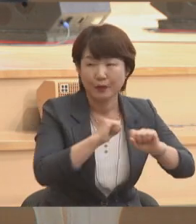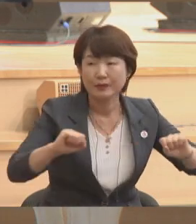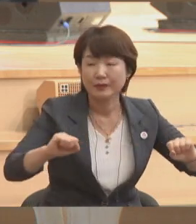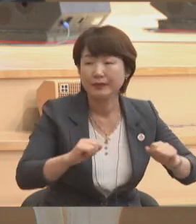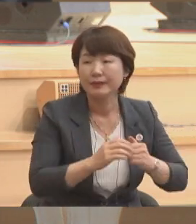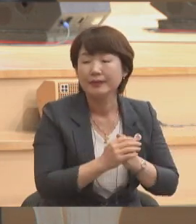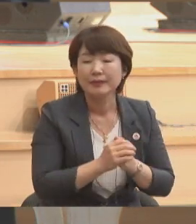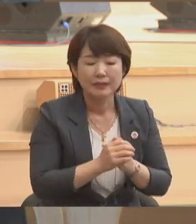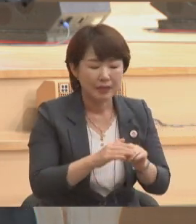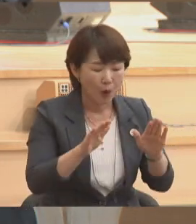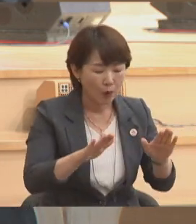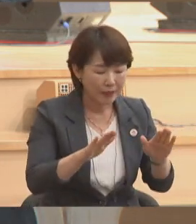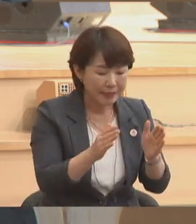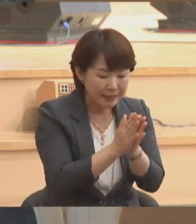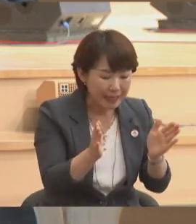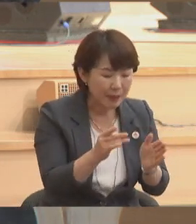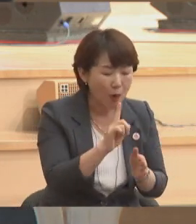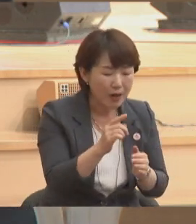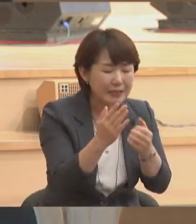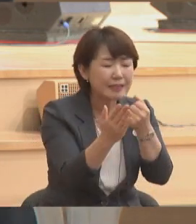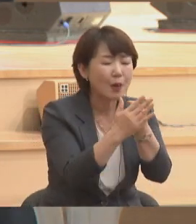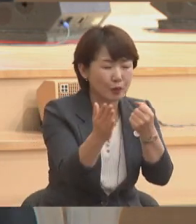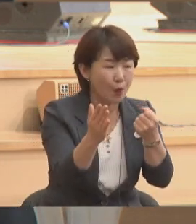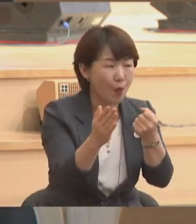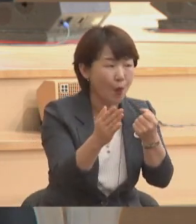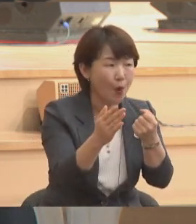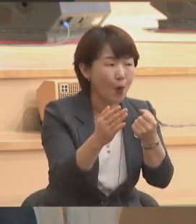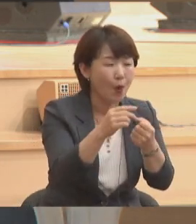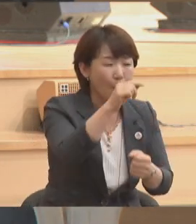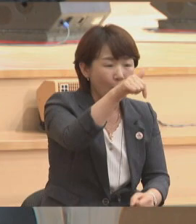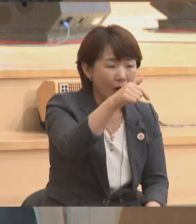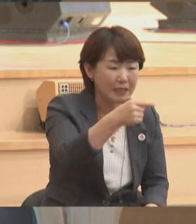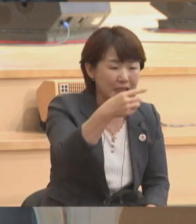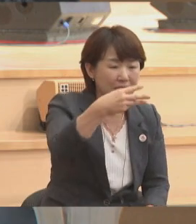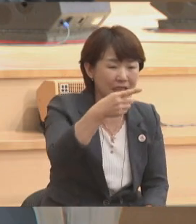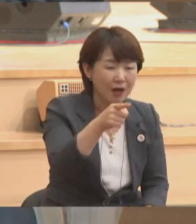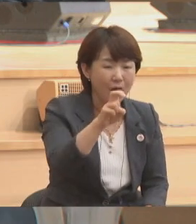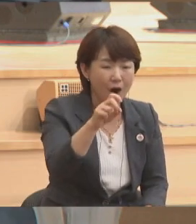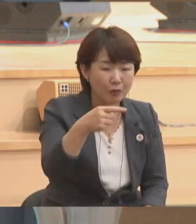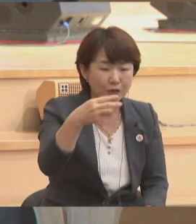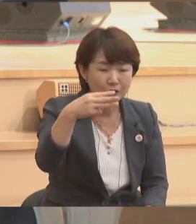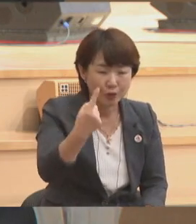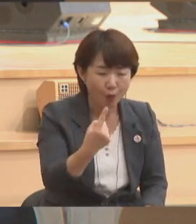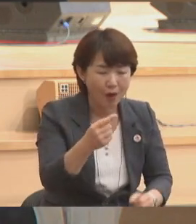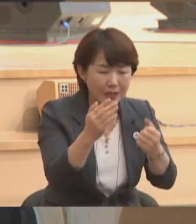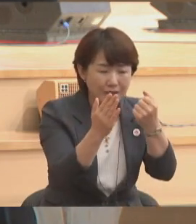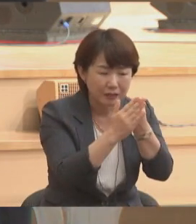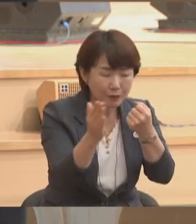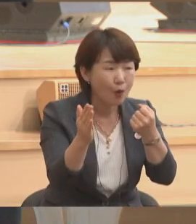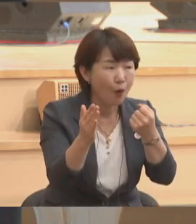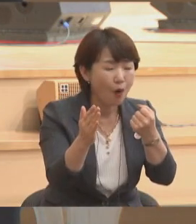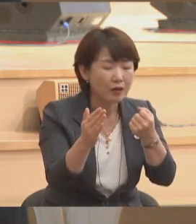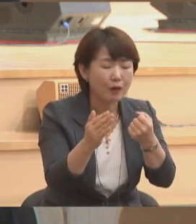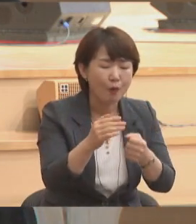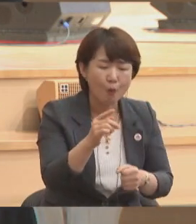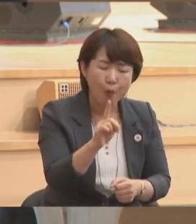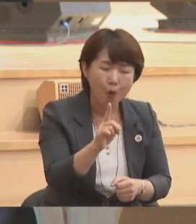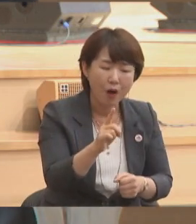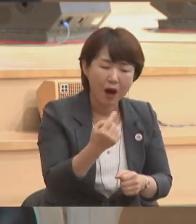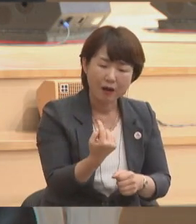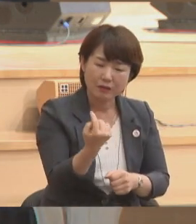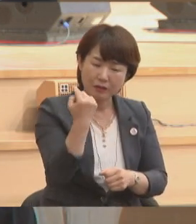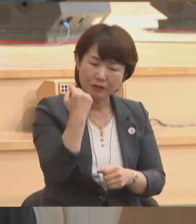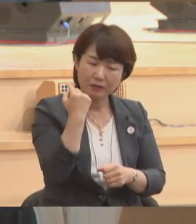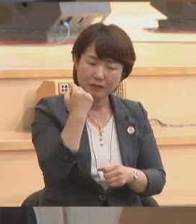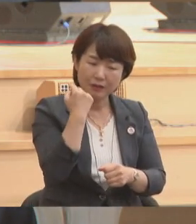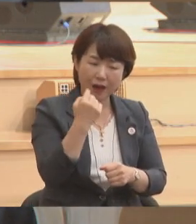자, 그러면 그 뜻을 제대로 알려면, 그러므로라고 했기 때문에 그 뜻을 제대로 알려면 뭐 얘기가 있고